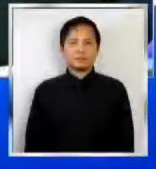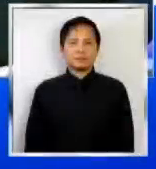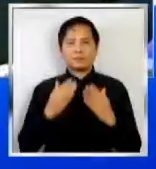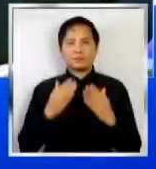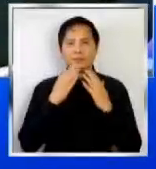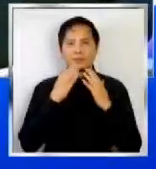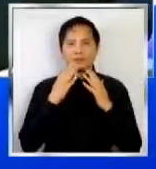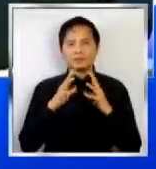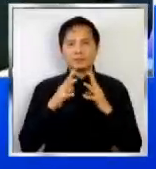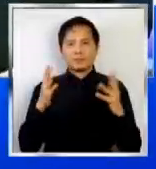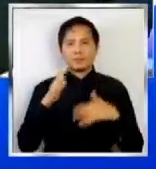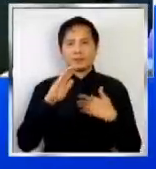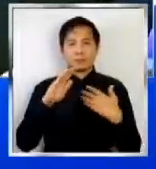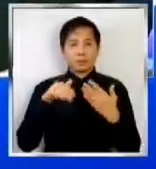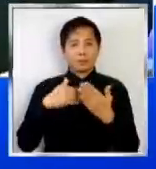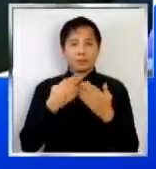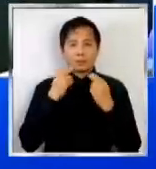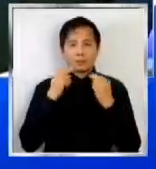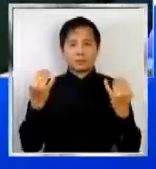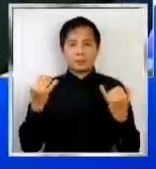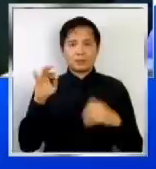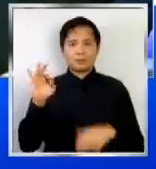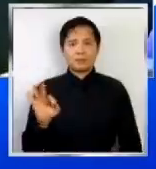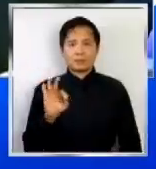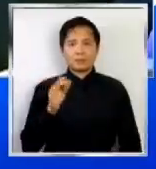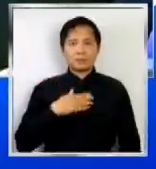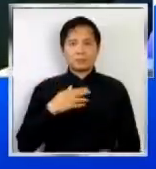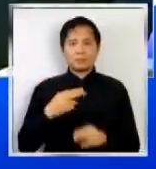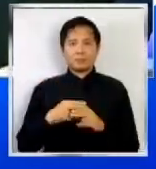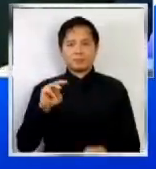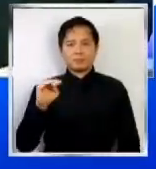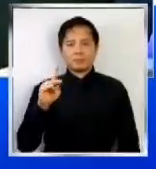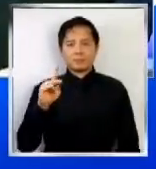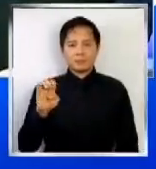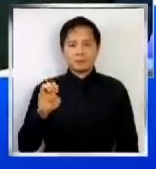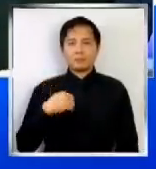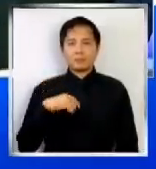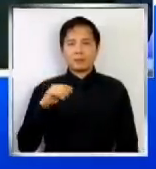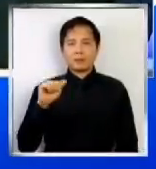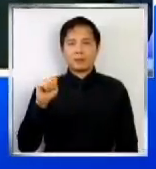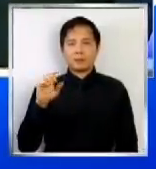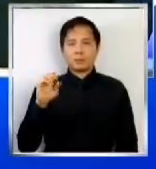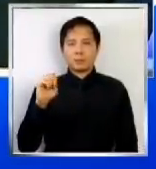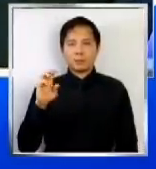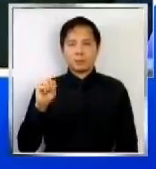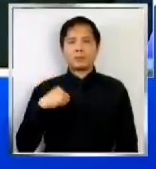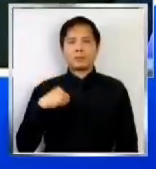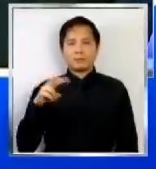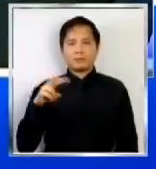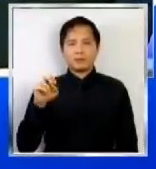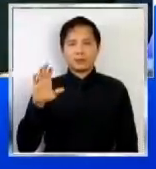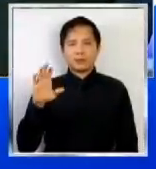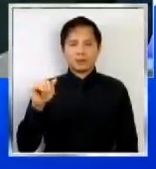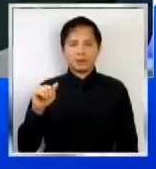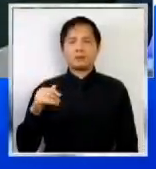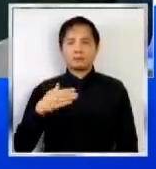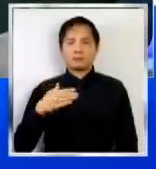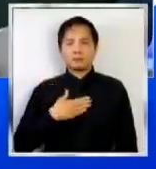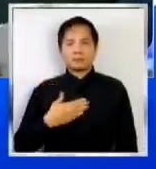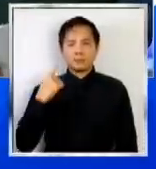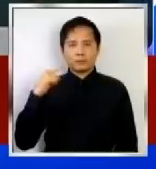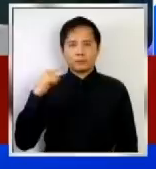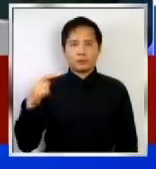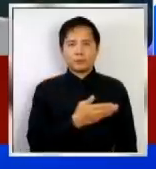balita ngayong Biyernes. Ako po si Mike Enriquez. Ako po si Ato Maraulio. At ako po si Vicky Morales. Buong puso para sa Pilipino. Ito ang